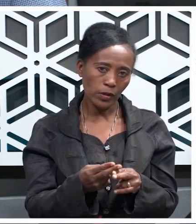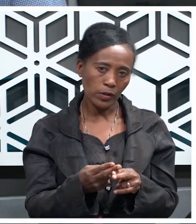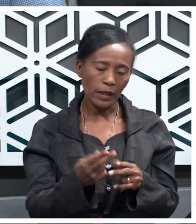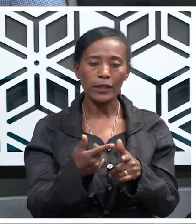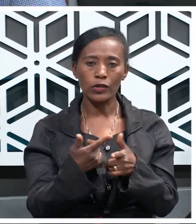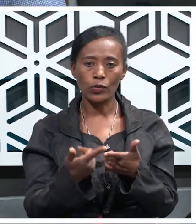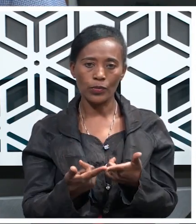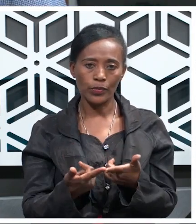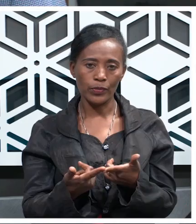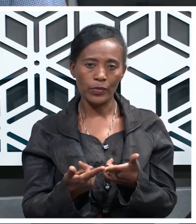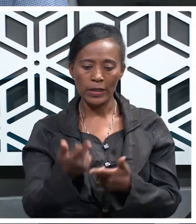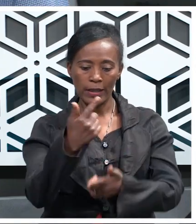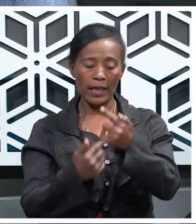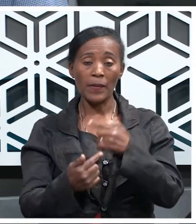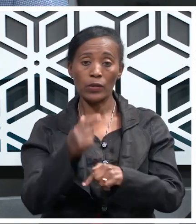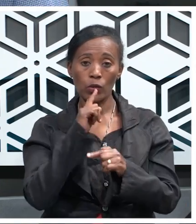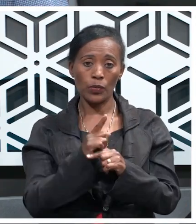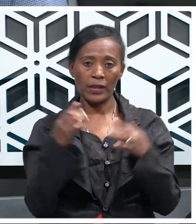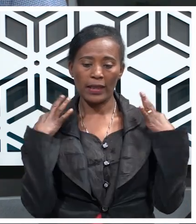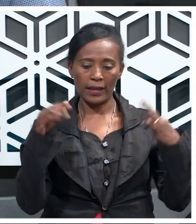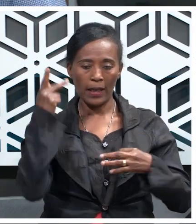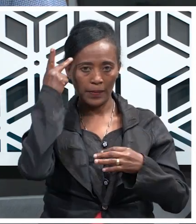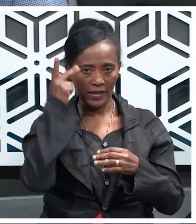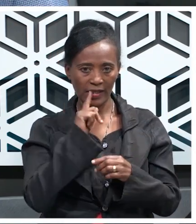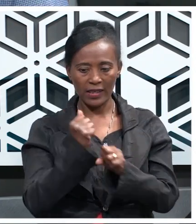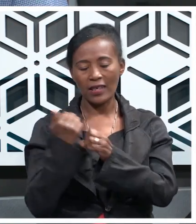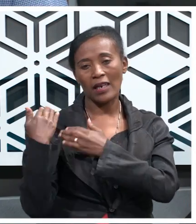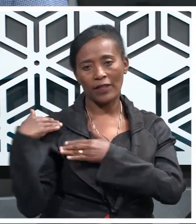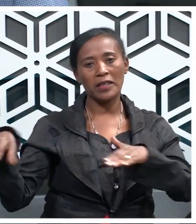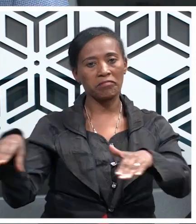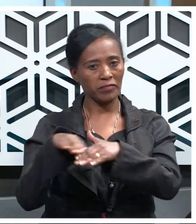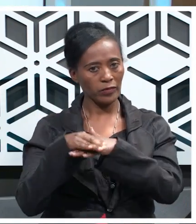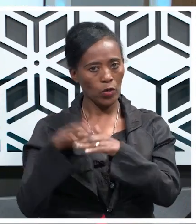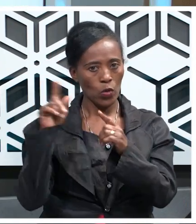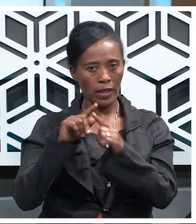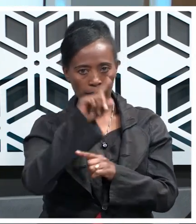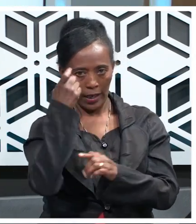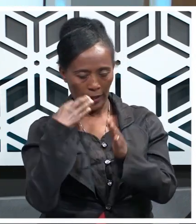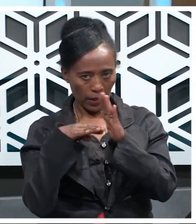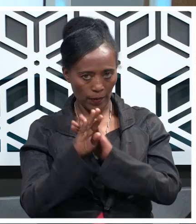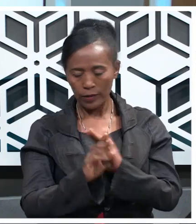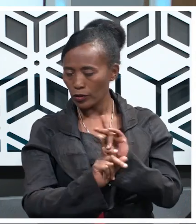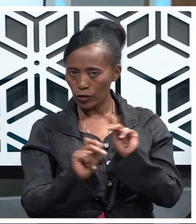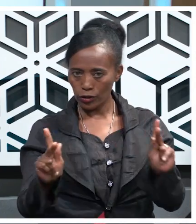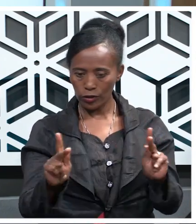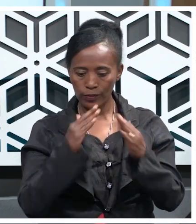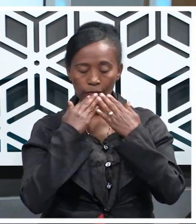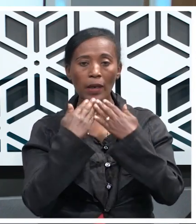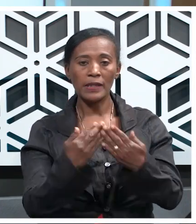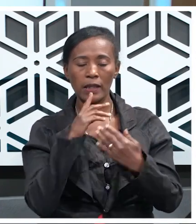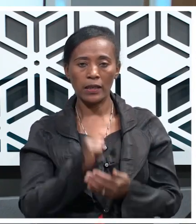ስሞትን እንዲሁም እስከመጡበት ጤና ሚኒስቴር የሥራ ኃላፊነት ሆነ አስተዋውቀው ወደ ጥያቄዎች ይገባለሁ።